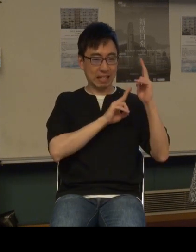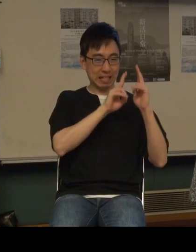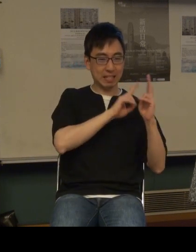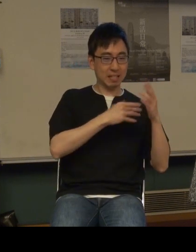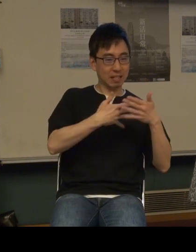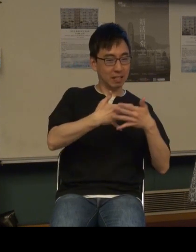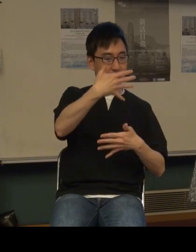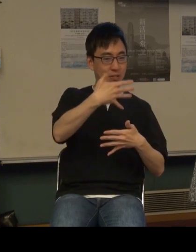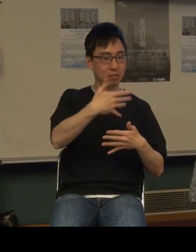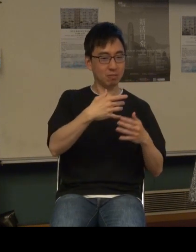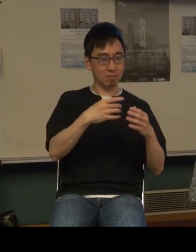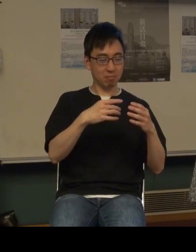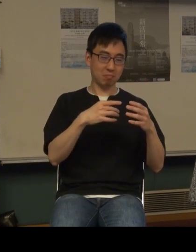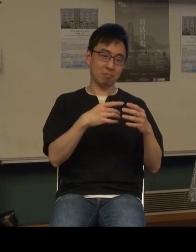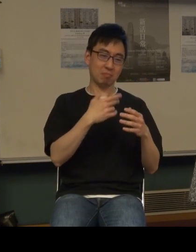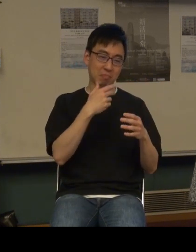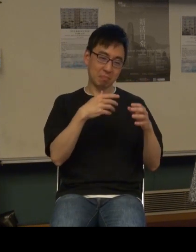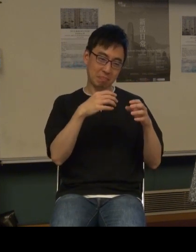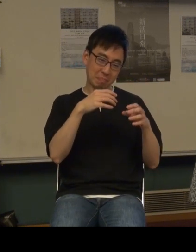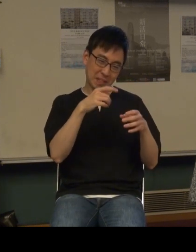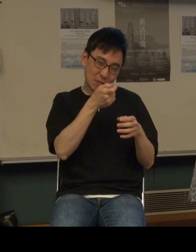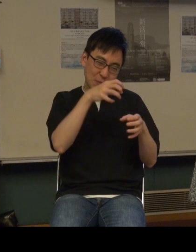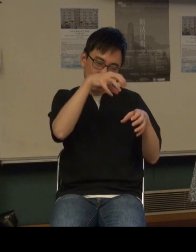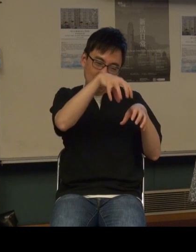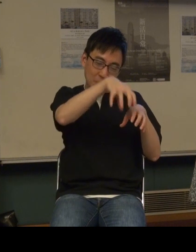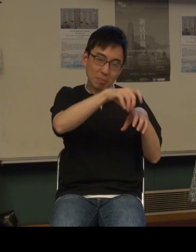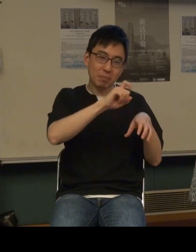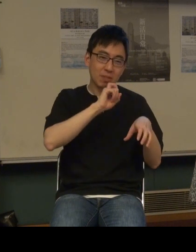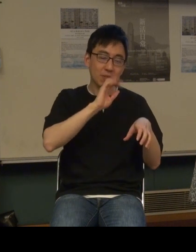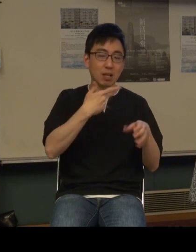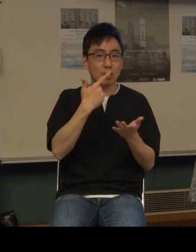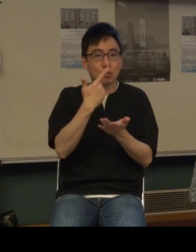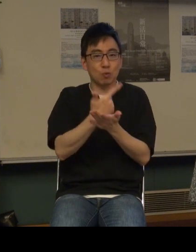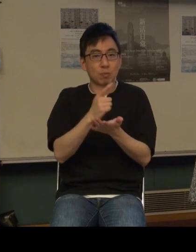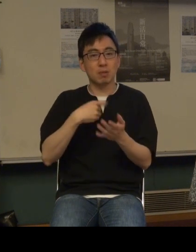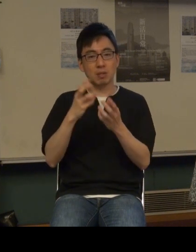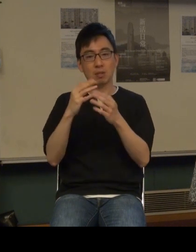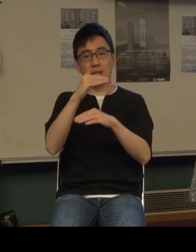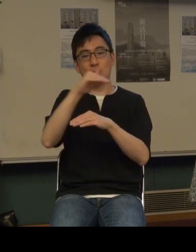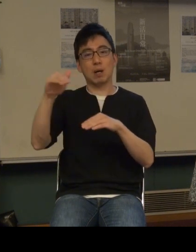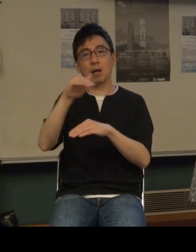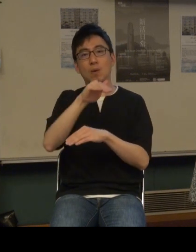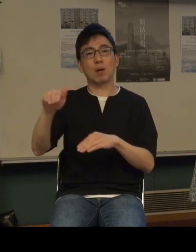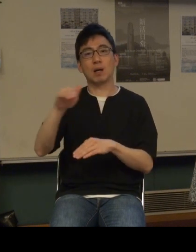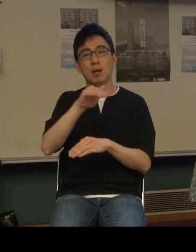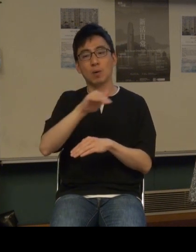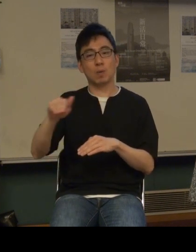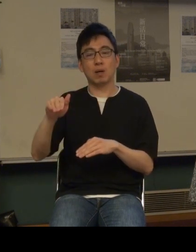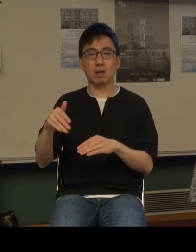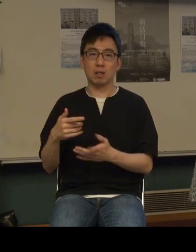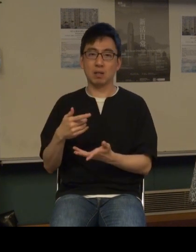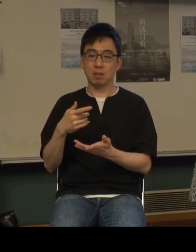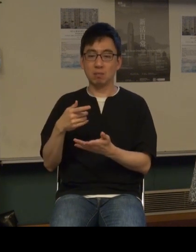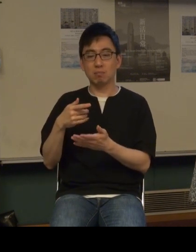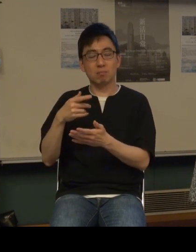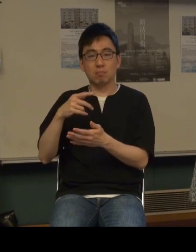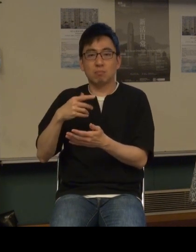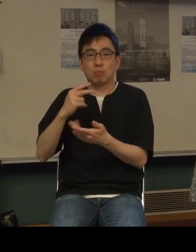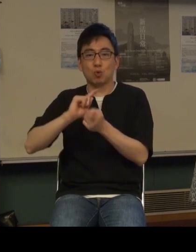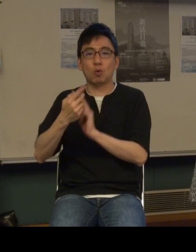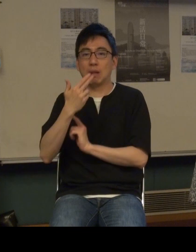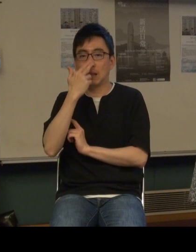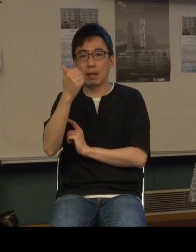啲嘅構件嘅元素啦，但係咧最主要咧都係用一啲橫線咧做一個好橫坑紋咧做一個裝飾嘅。